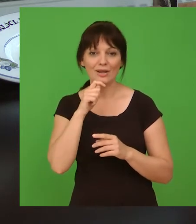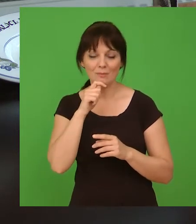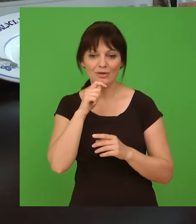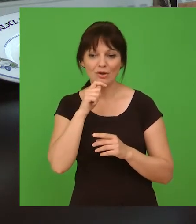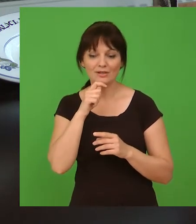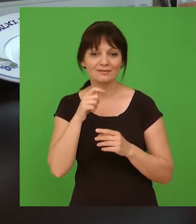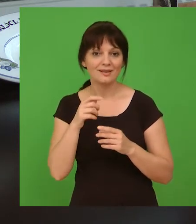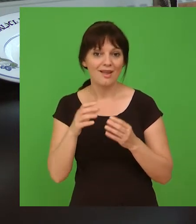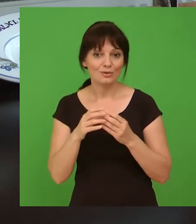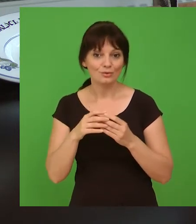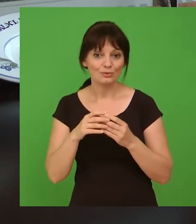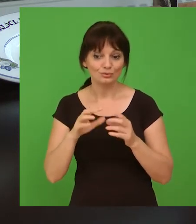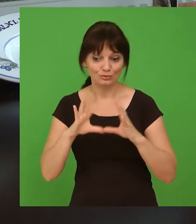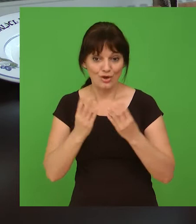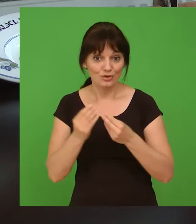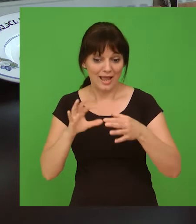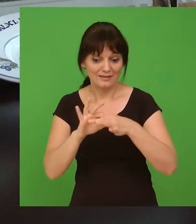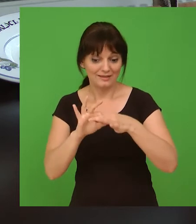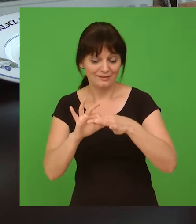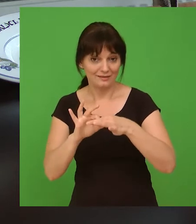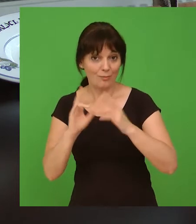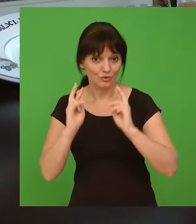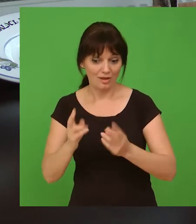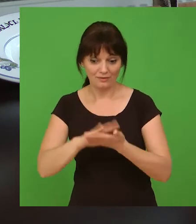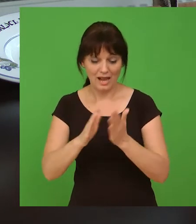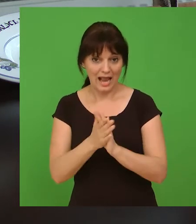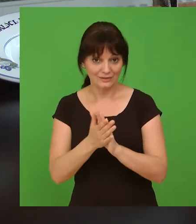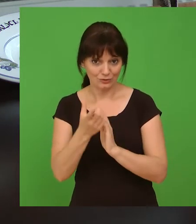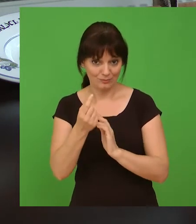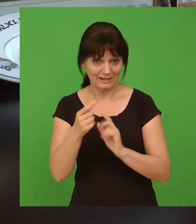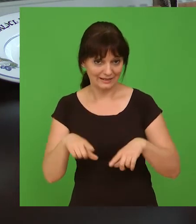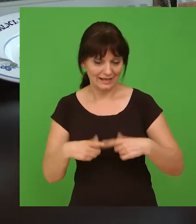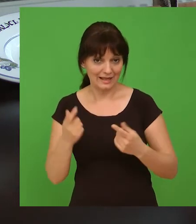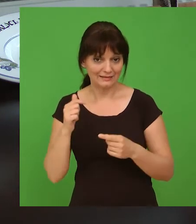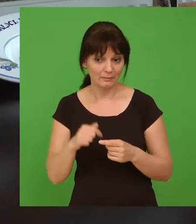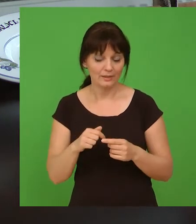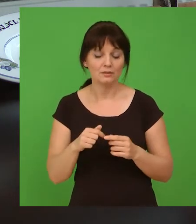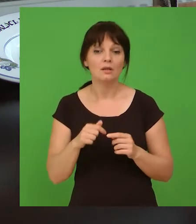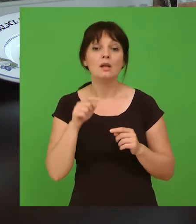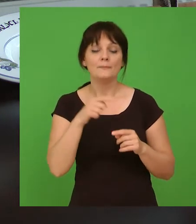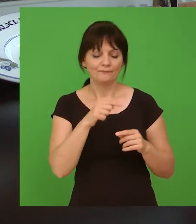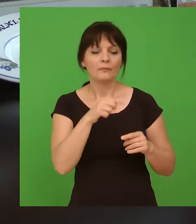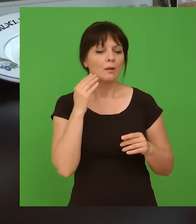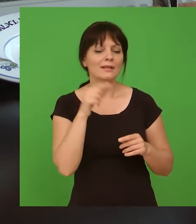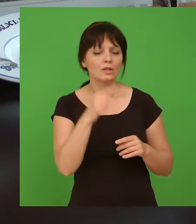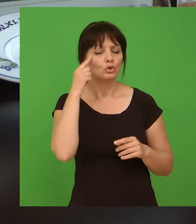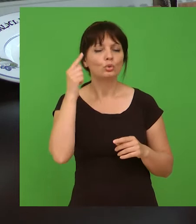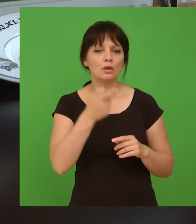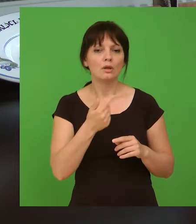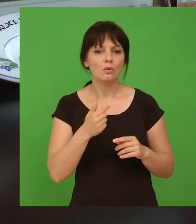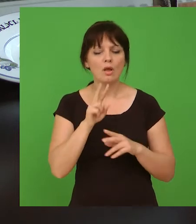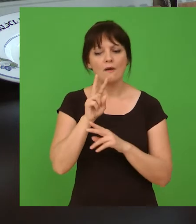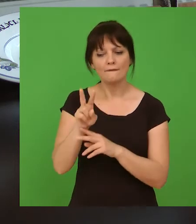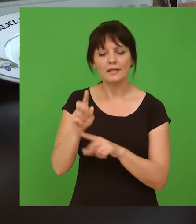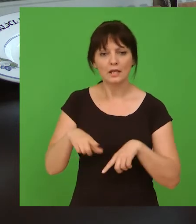családi szál van ebben a házaspár, ennek a házaspárnak az életében. Tudtak ő róla, figyelemmel kísérik